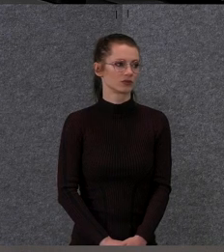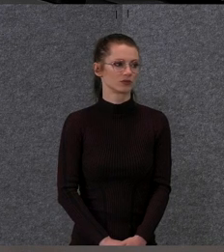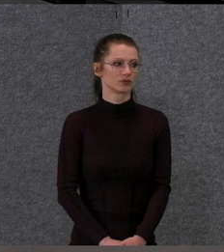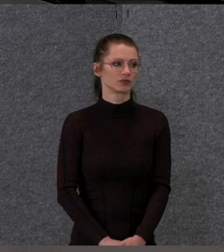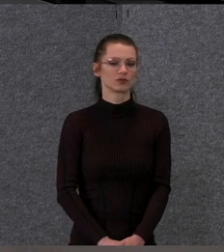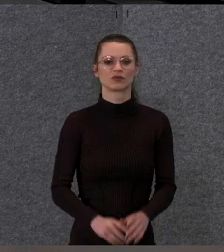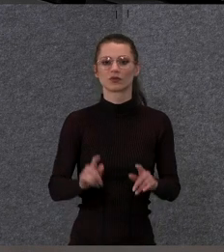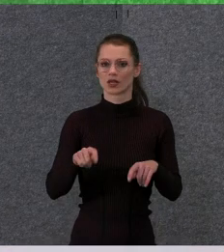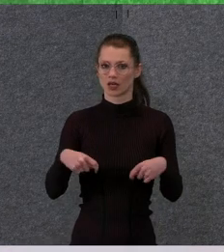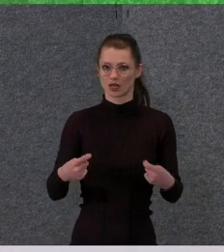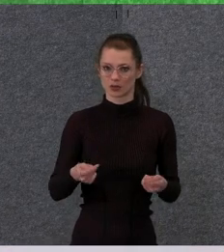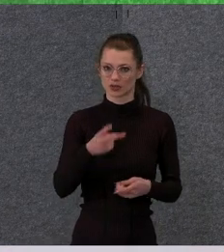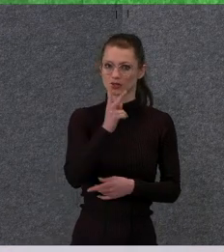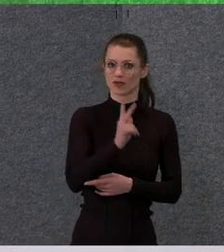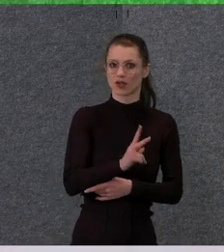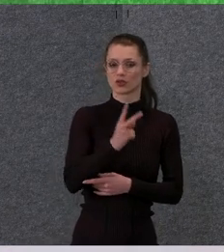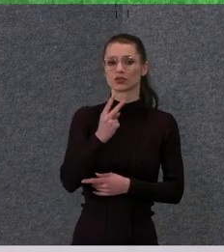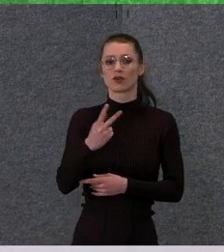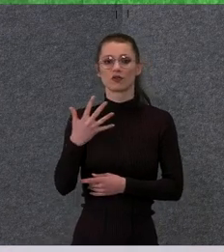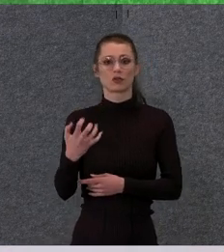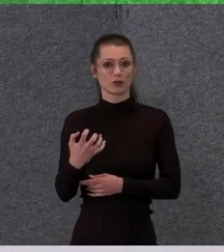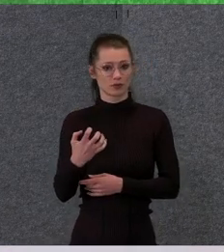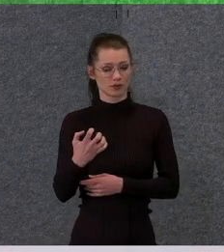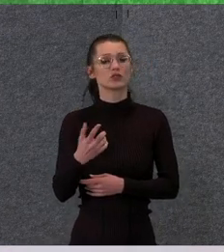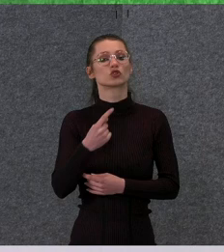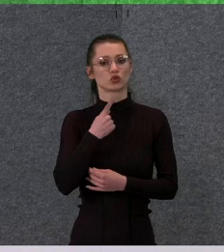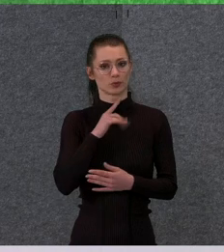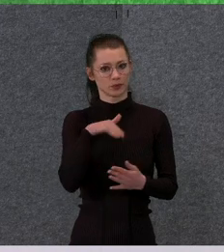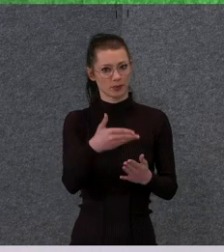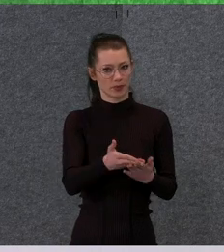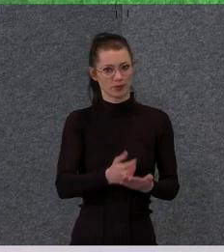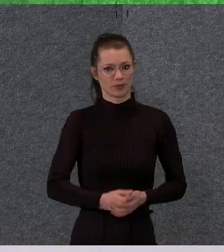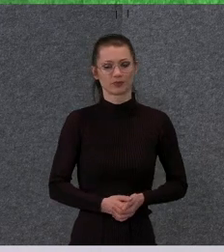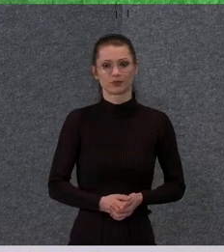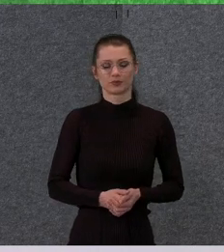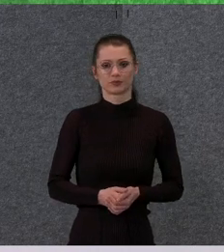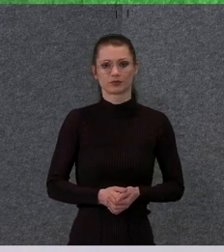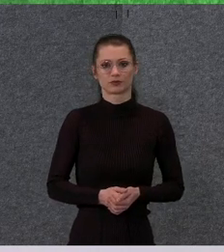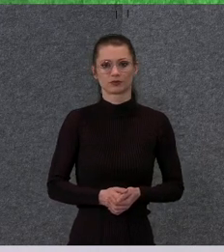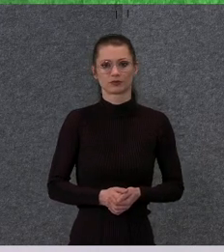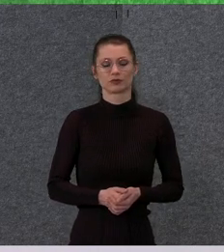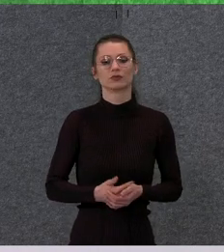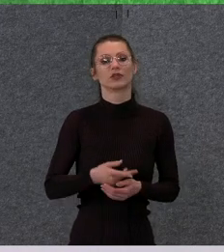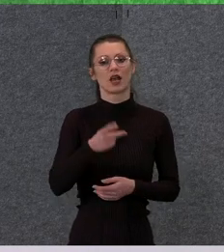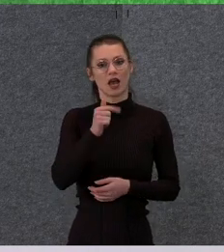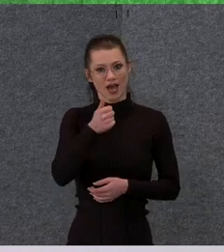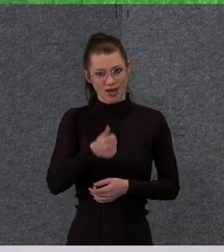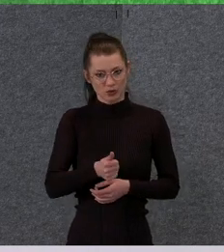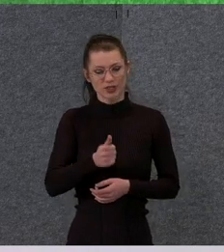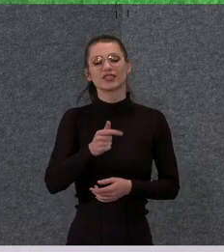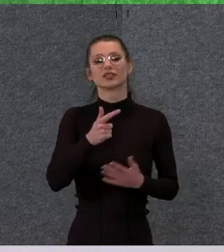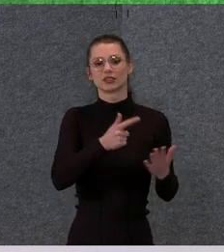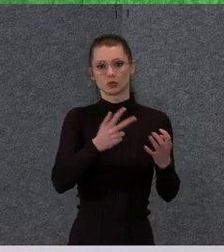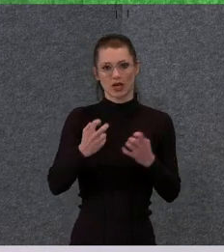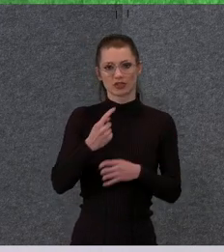Und wir haben ein Ergebnis. Es gab 252 abgegebene Stimmen. Da entfielen 187 Stimmen